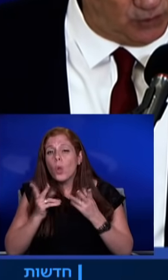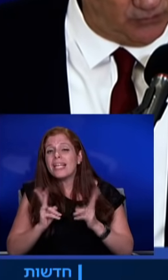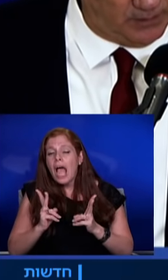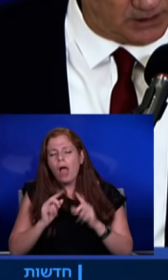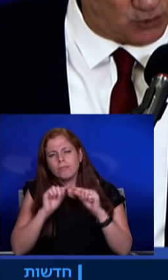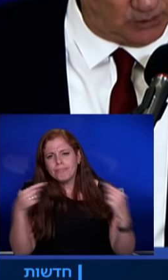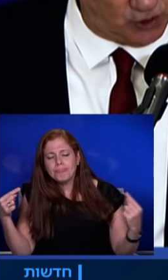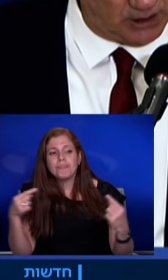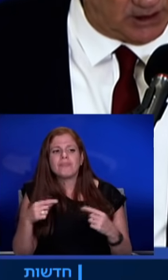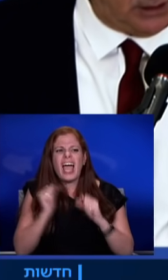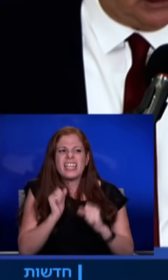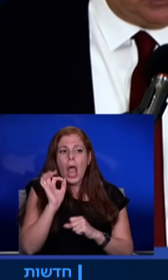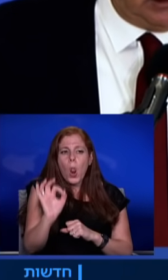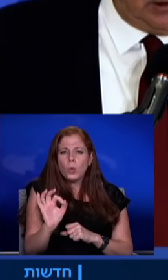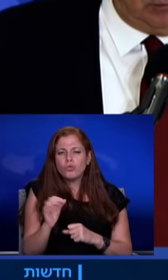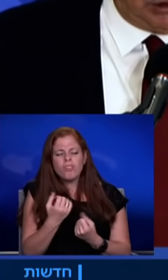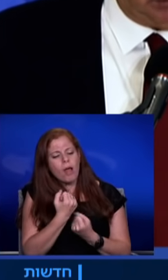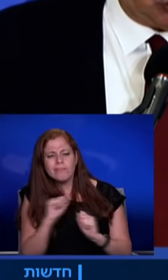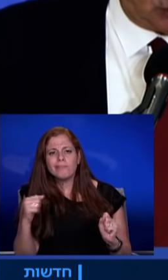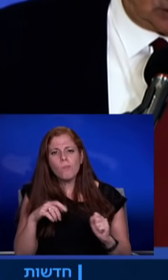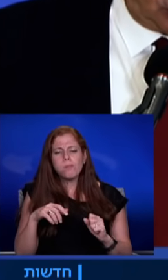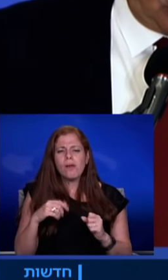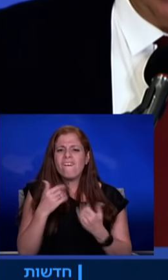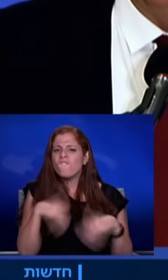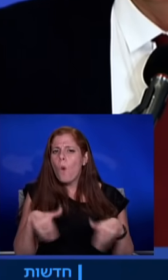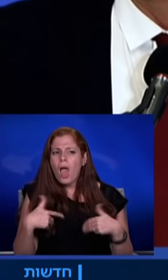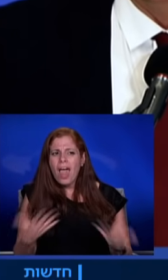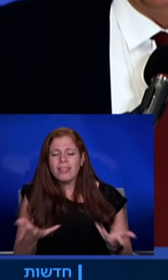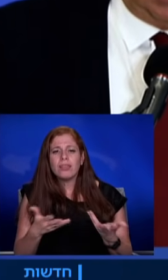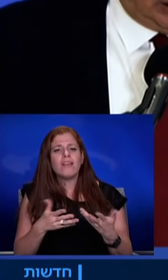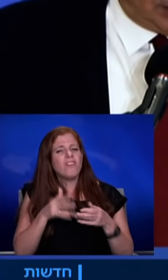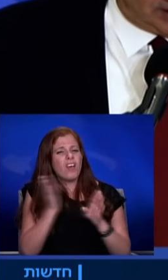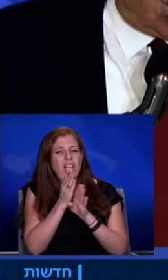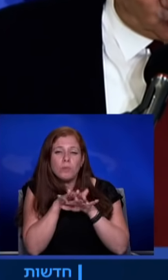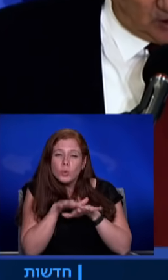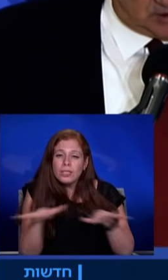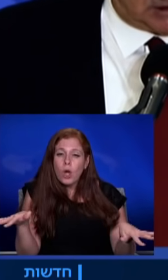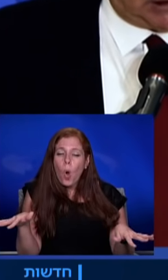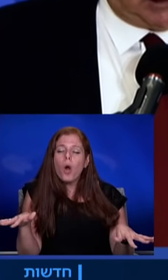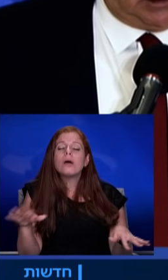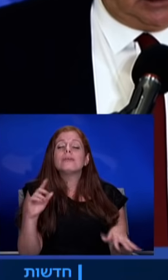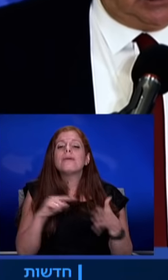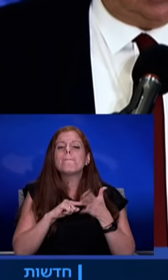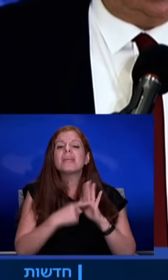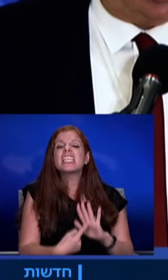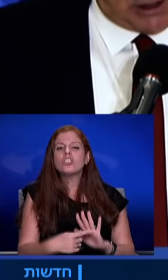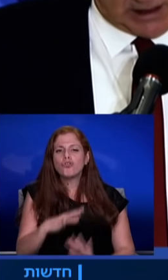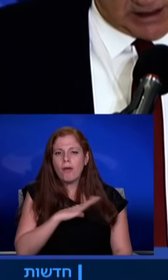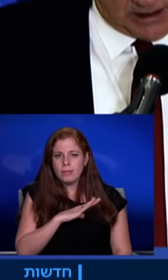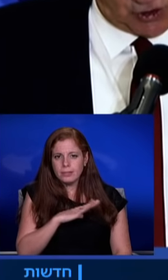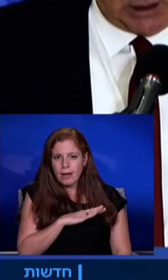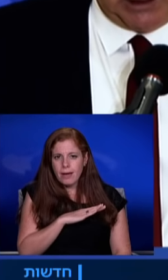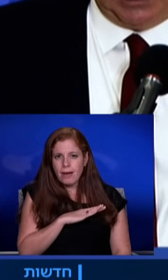חסרת הגבולות והמעצורים של איראן בהתפשטות הטרור רק מדגישה את הסכנה